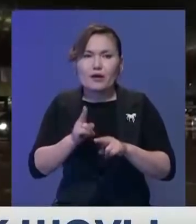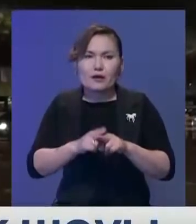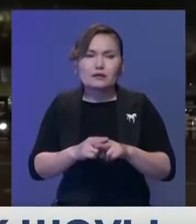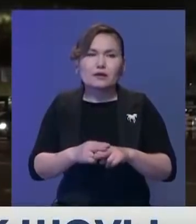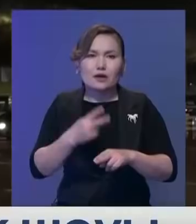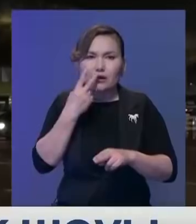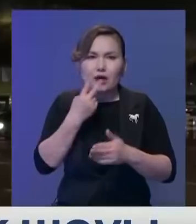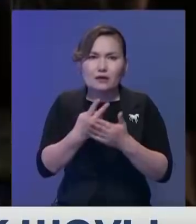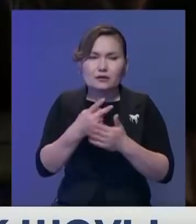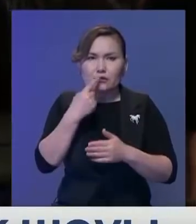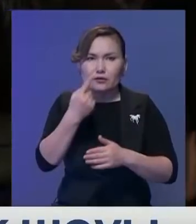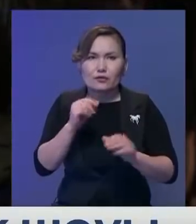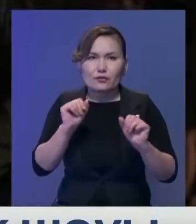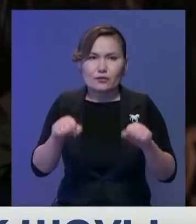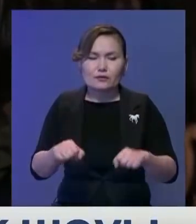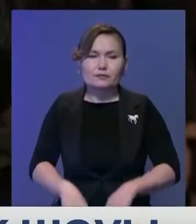айқын көрінеді.